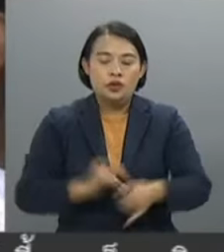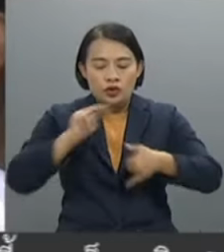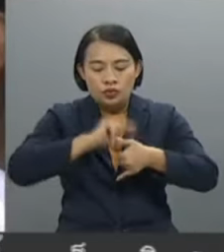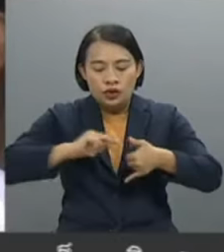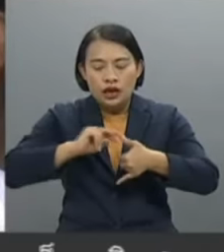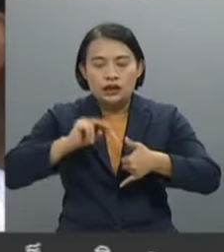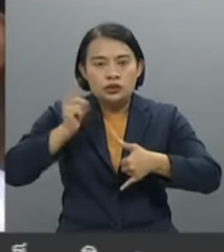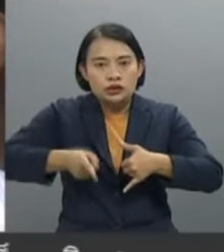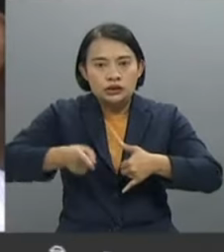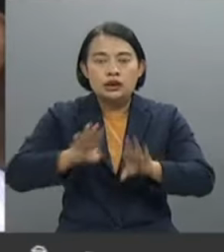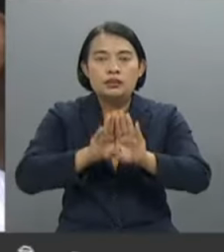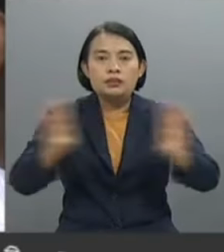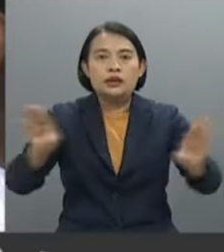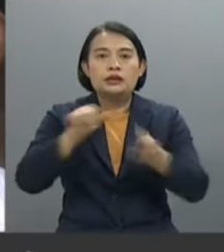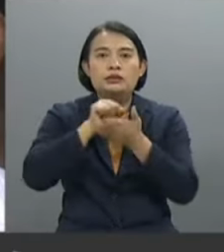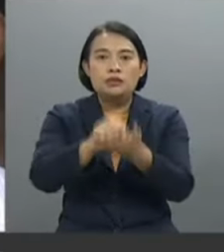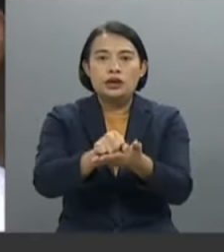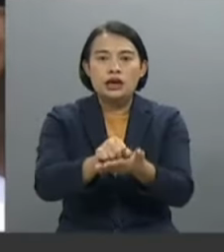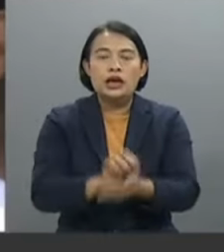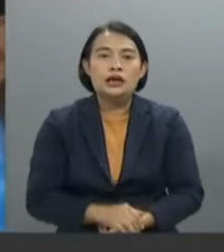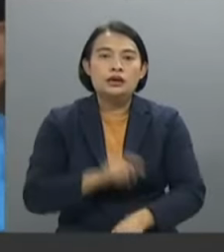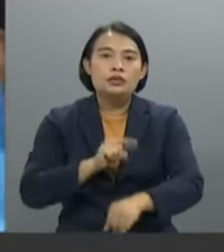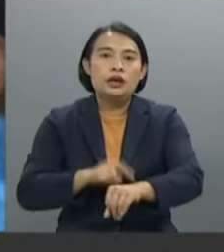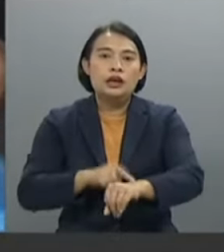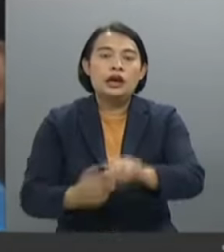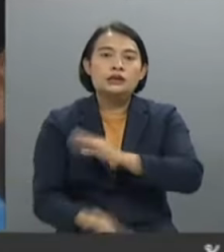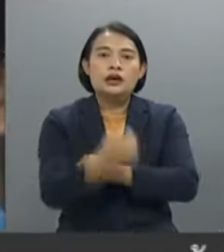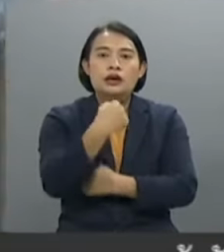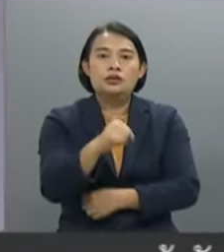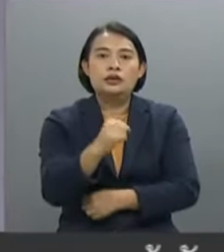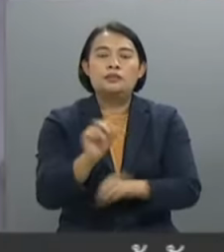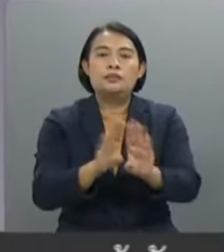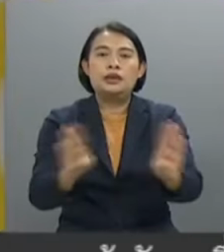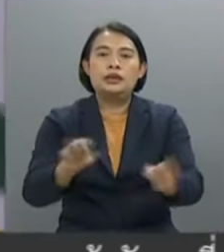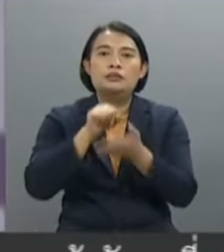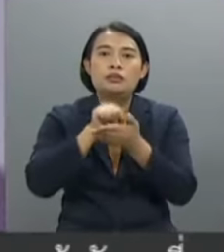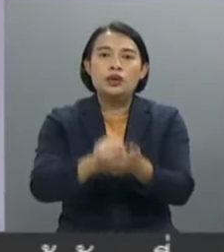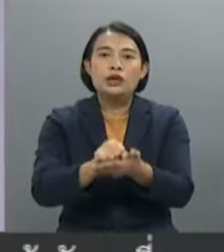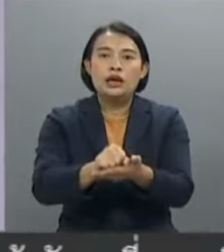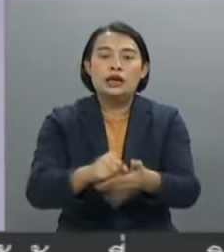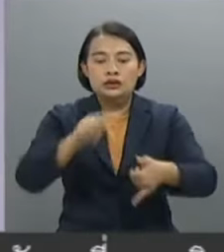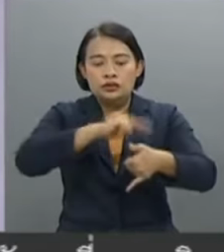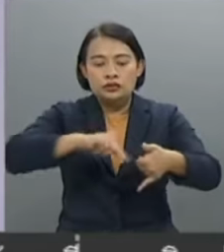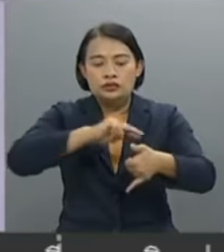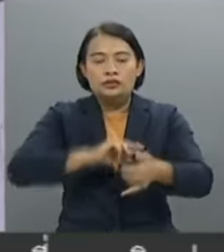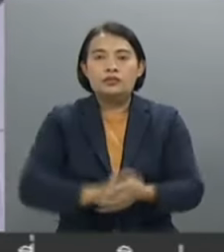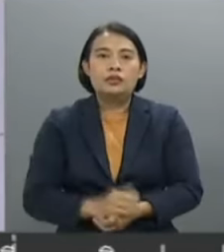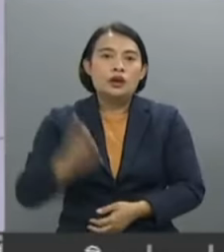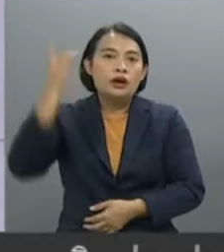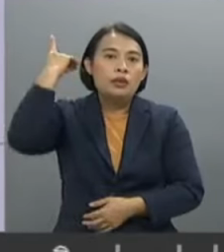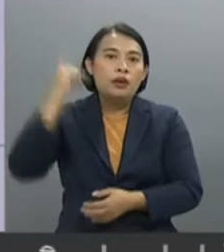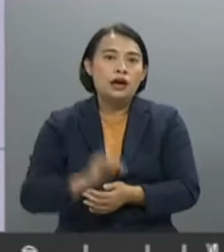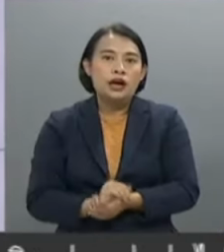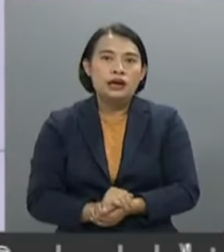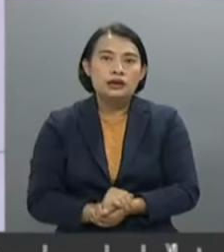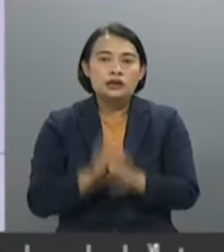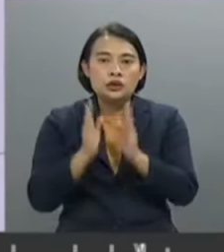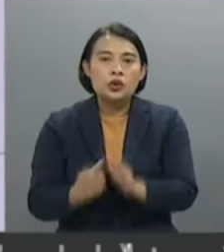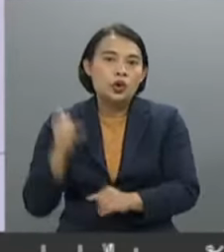การตรวจในช่วงประมาณ10นาฬิกาที่ผ่านมาค่ะโดยเมื่อวานนี้วันแรกนั้นถือได้ว่ามีประชาชนมาตรวจมากเลยนะคะจำนว